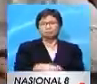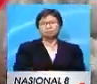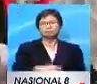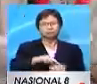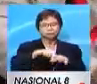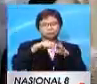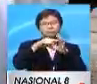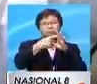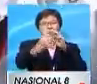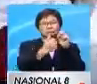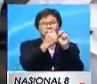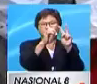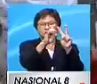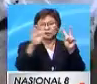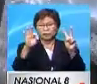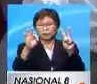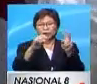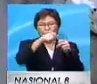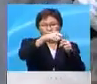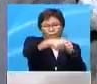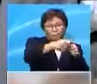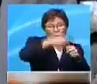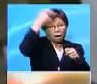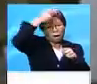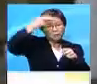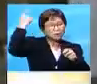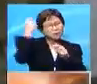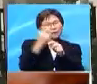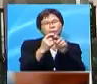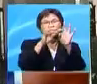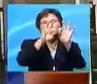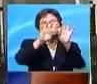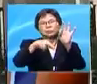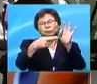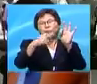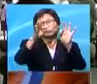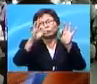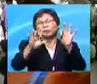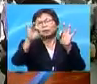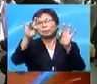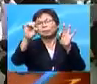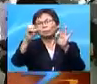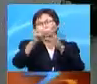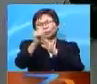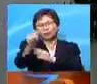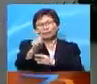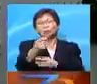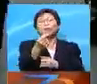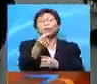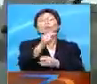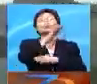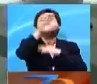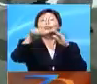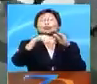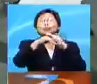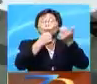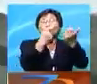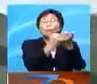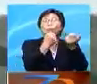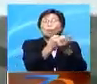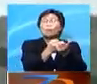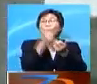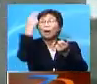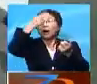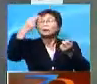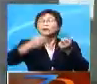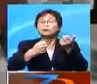sejak tahun 2009 bayaran Haji kekal r980 dan kos keseluruhan subsidi haji